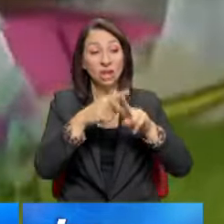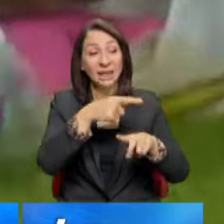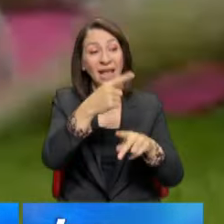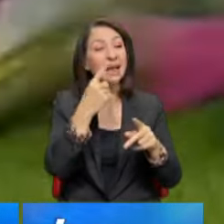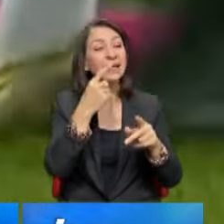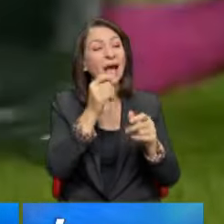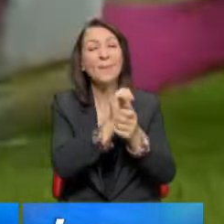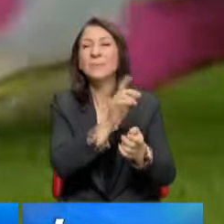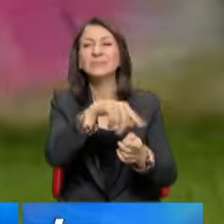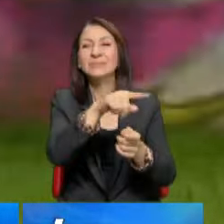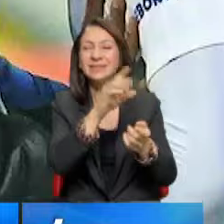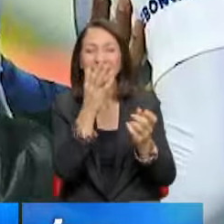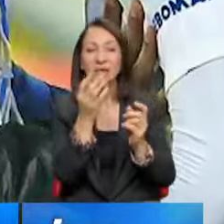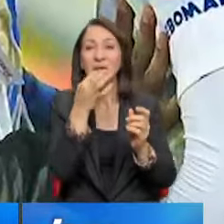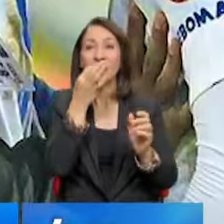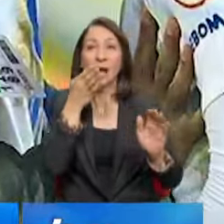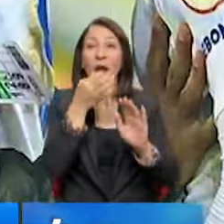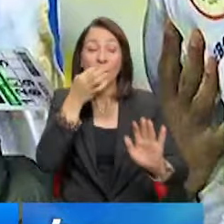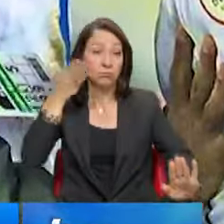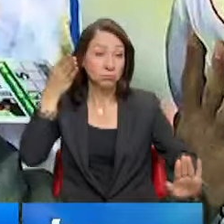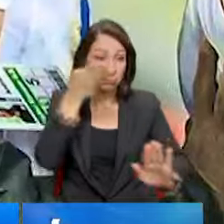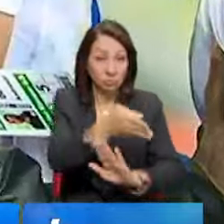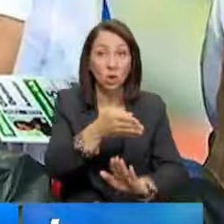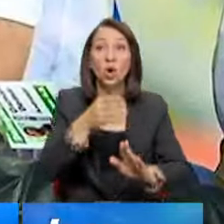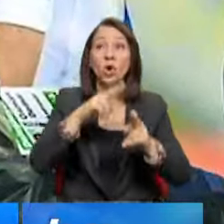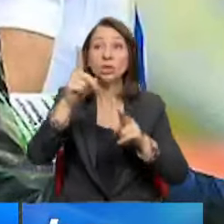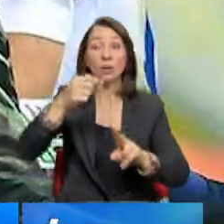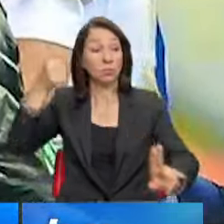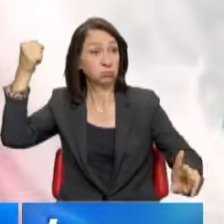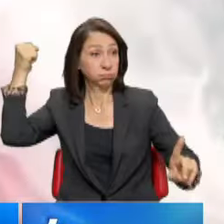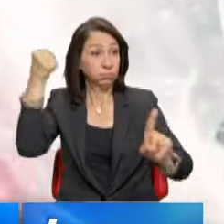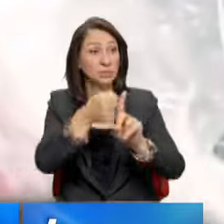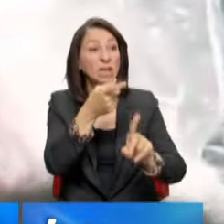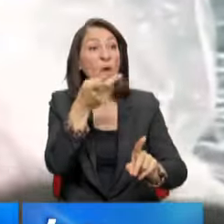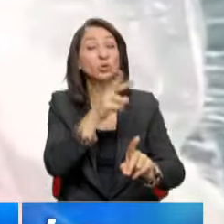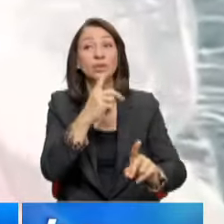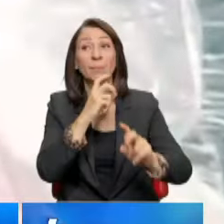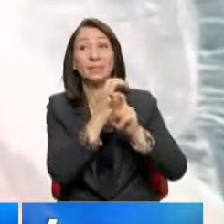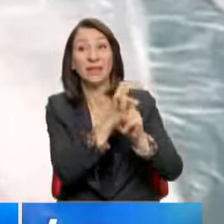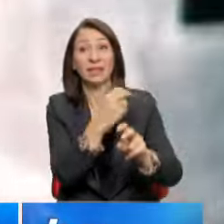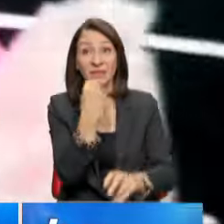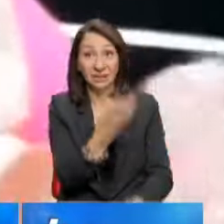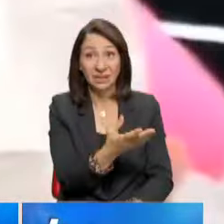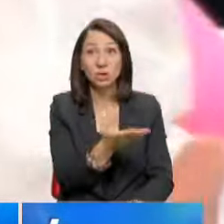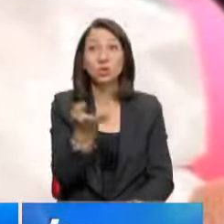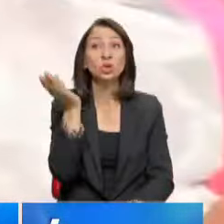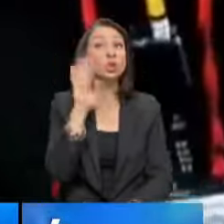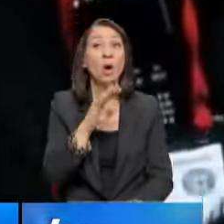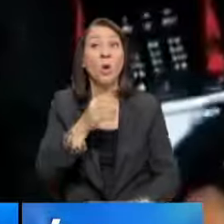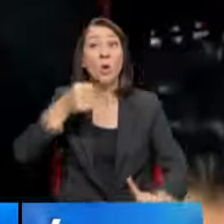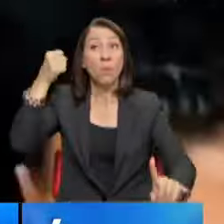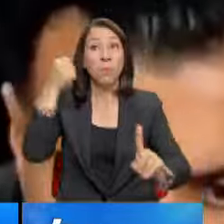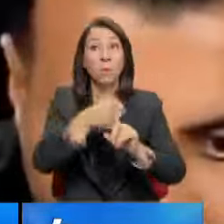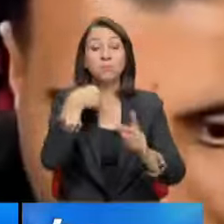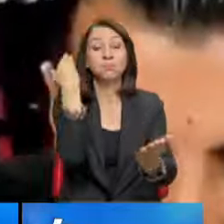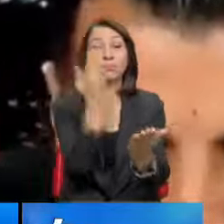sanıklarla birlikte sahaya girerek hakemlerin yanına gittiklerini, Koca'nın Meler'i önce seni öldüreceğim diyerek tehditte bulunduğunu ve ardından vurarak